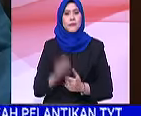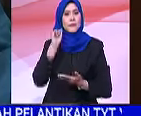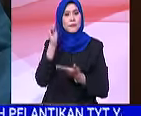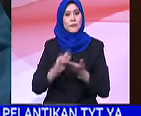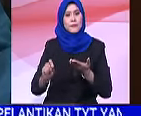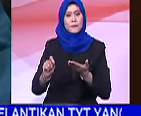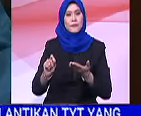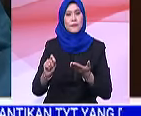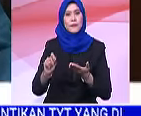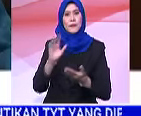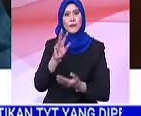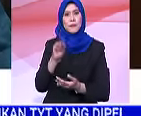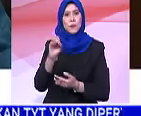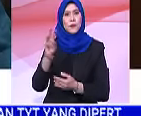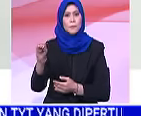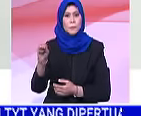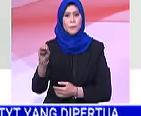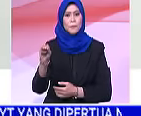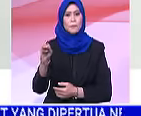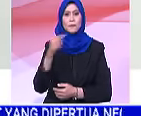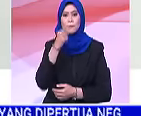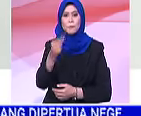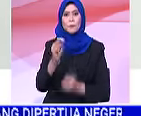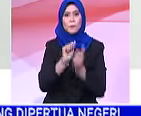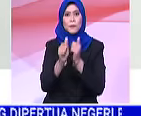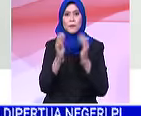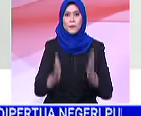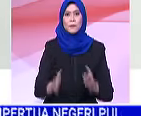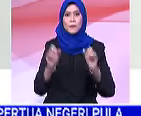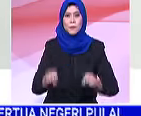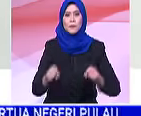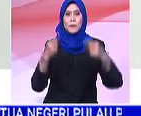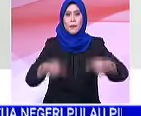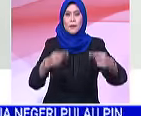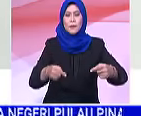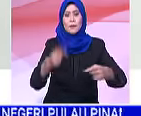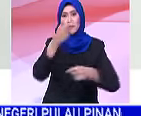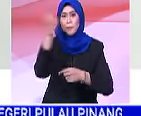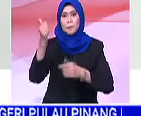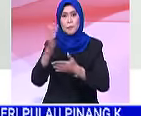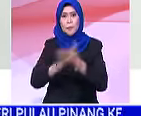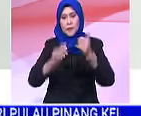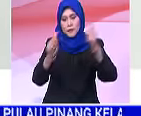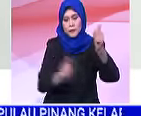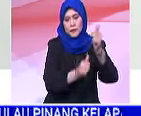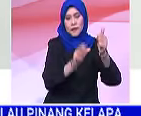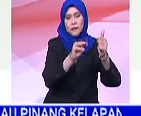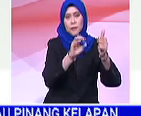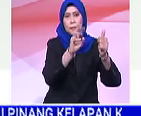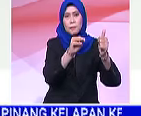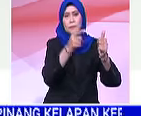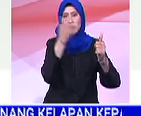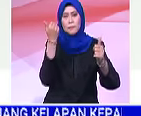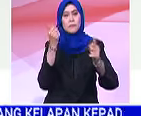Setiausaha Agong MOM Dato' Muhammad Nazifuddin Najib berkata atlet masih boleh bertanding kerana mereka berada di bawah naungan MOM dalam